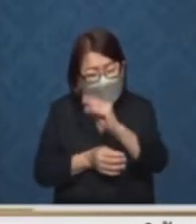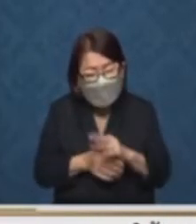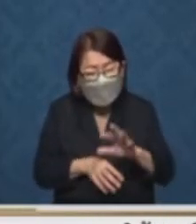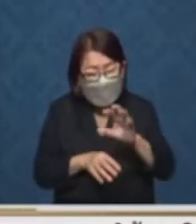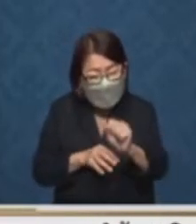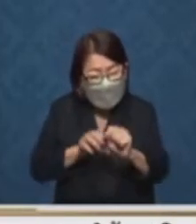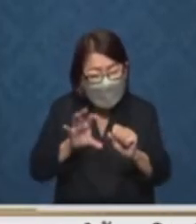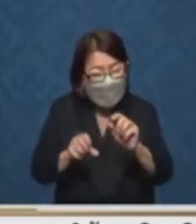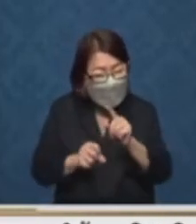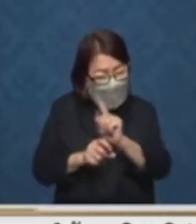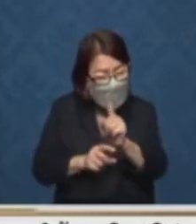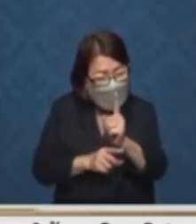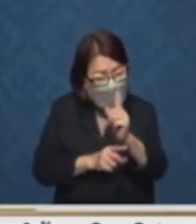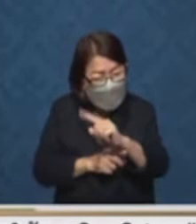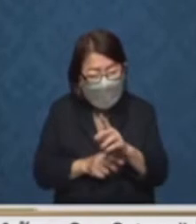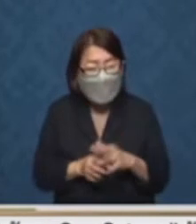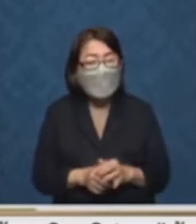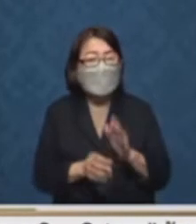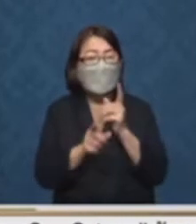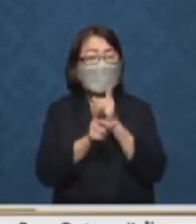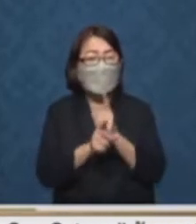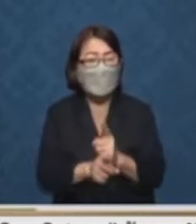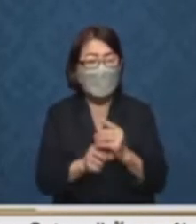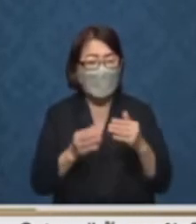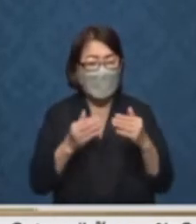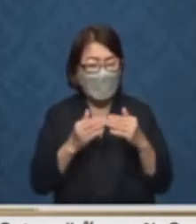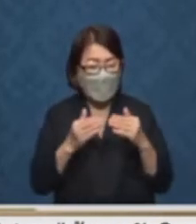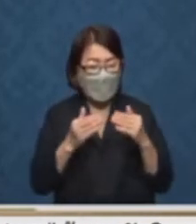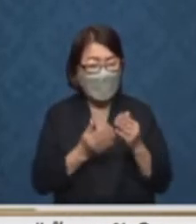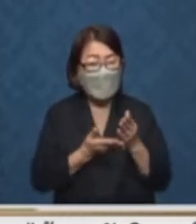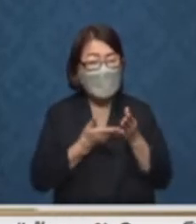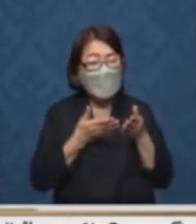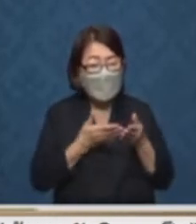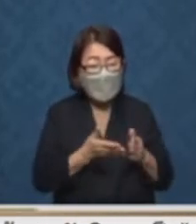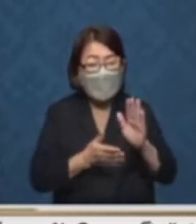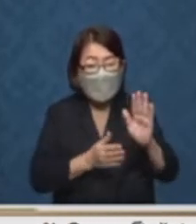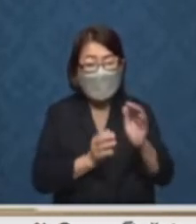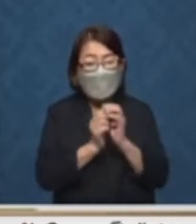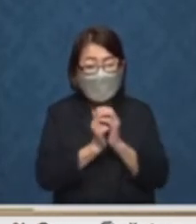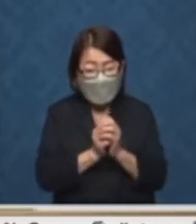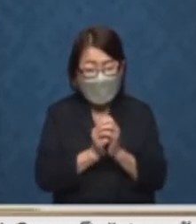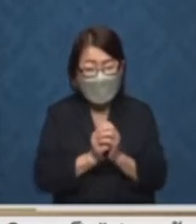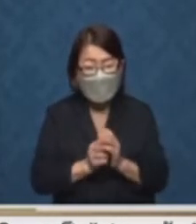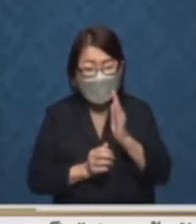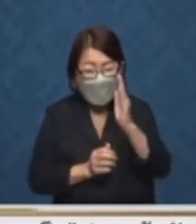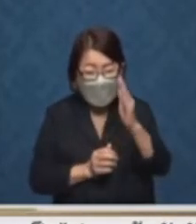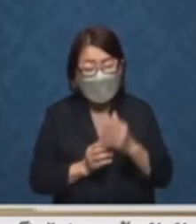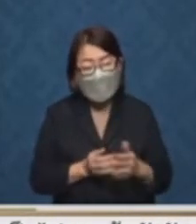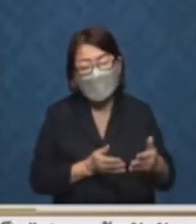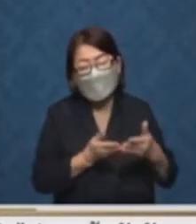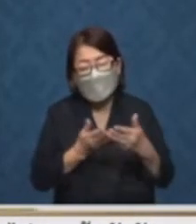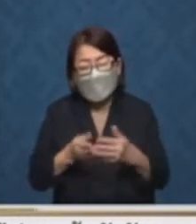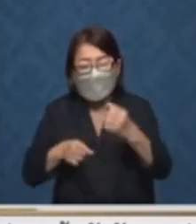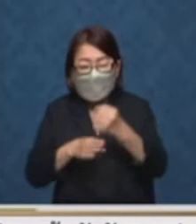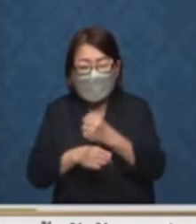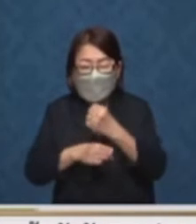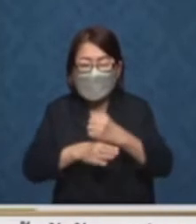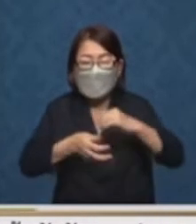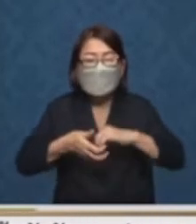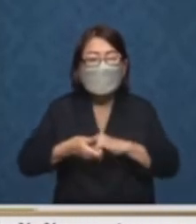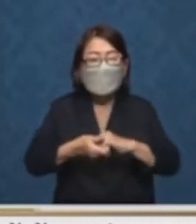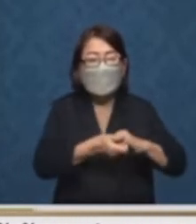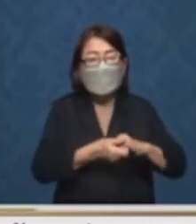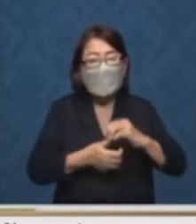ารถเท่าเทียมกับเรือชั้นนี้ของจีนด้วยเพื่อจะได้มีการปฏิบัติงานร่วมกันได้อย่างมีประสิทธิ